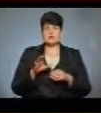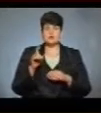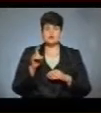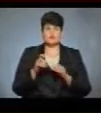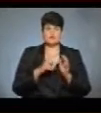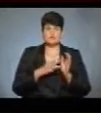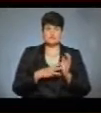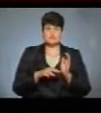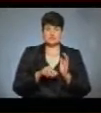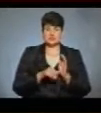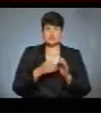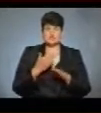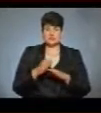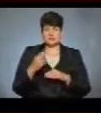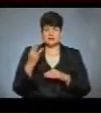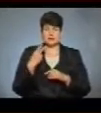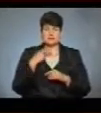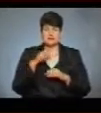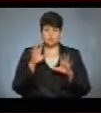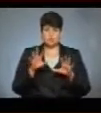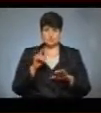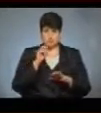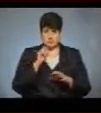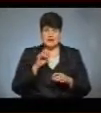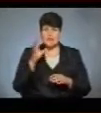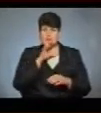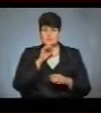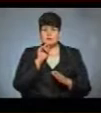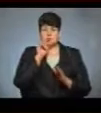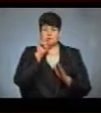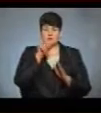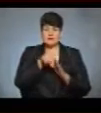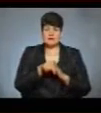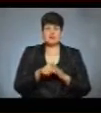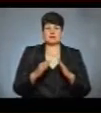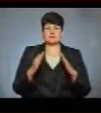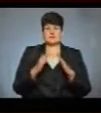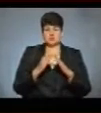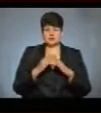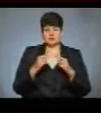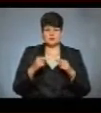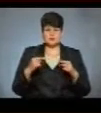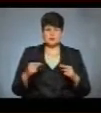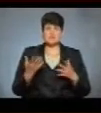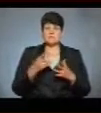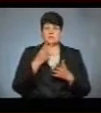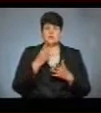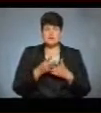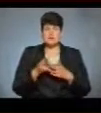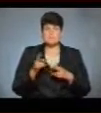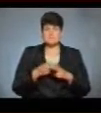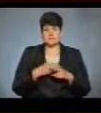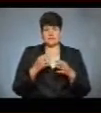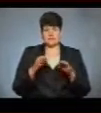частиною 3 Кримінального кодексу України «Грабіж, поєднаний з проникненням у житло, інше приміщення чи сховище», яка передбачає позбавлення